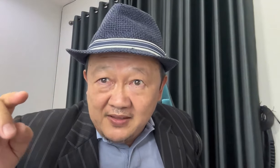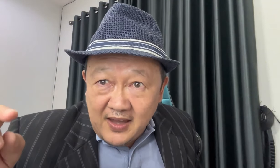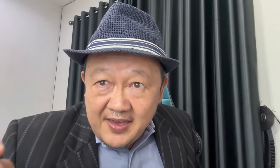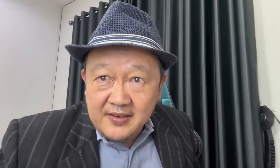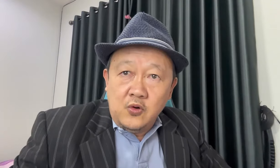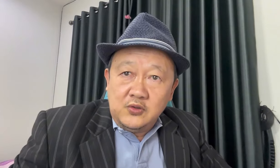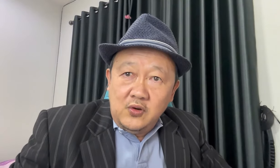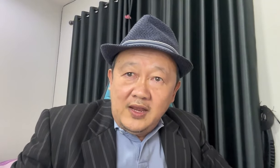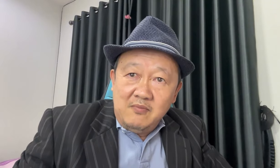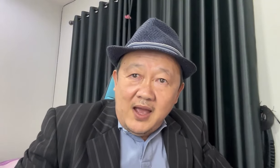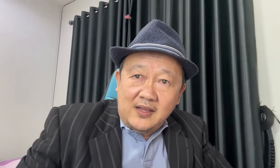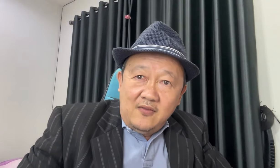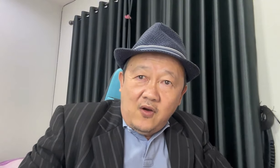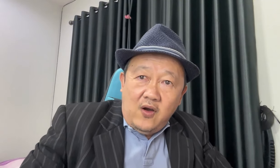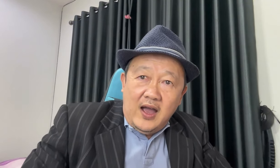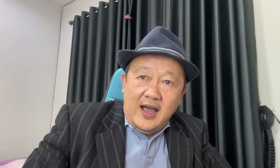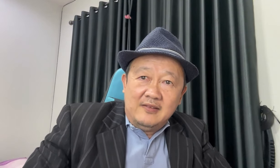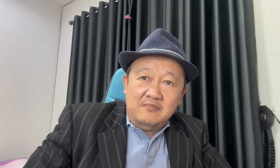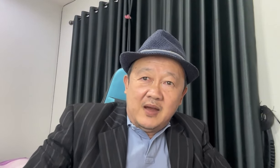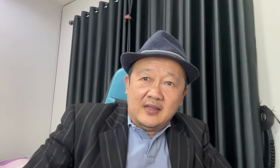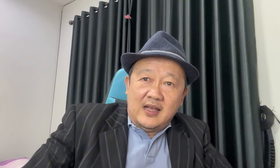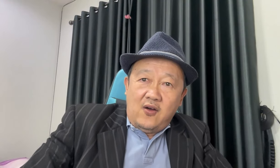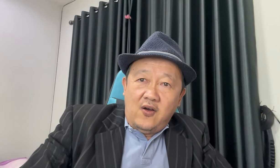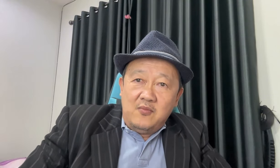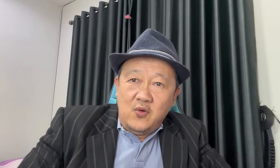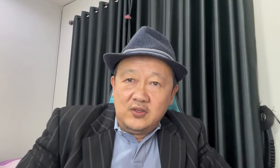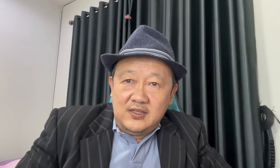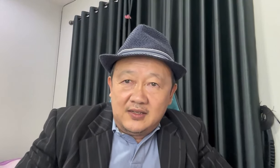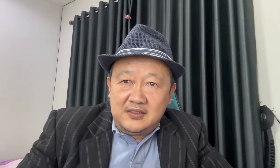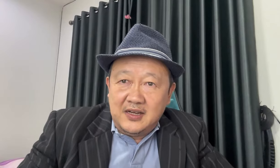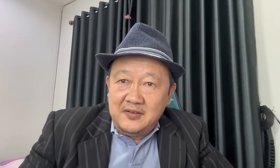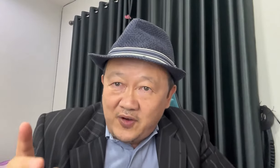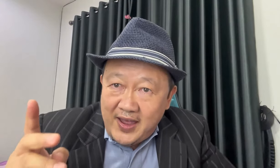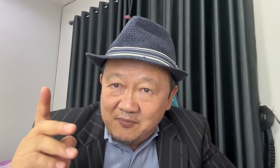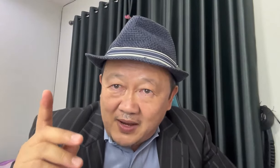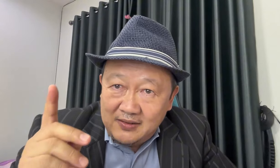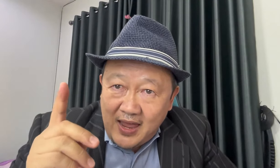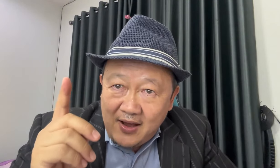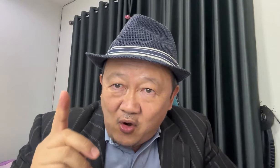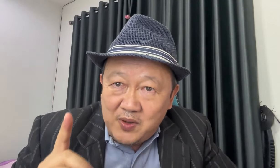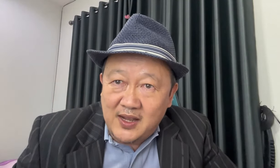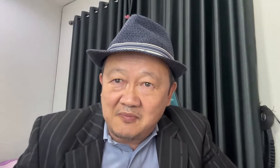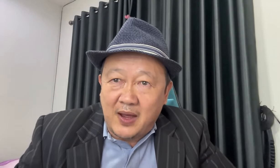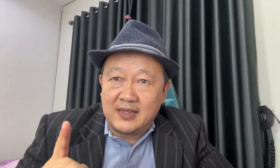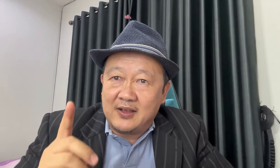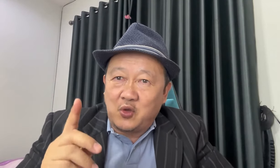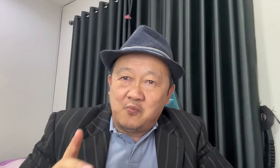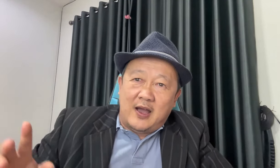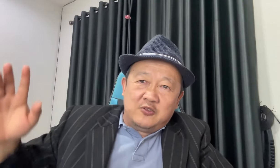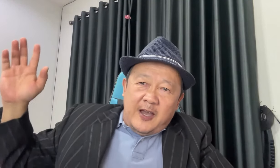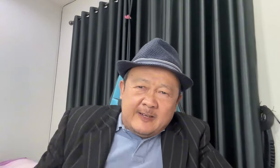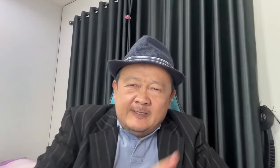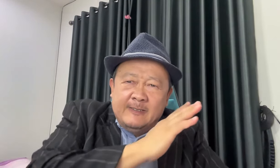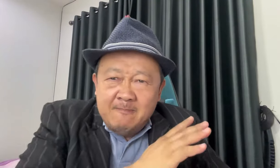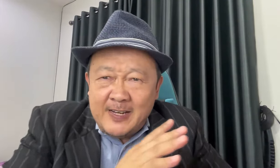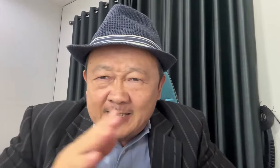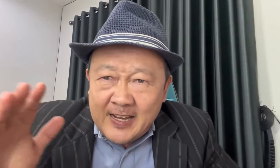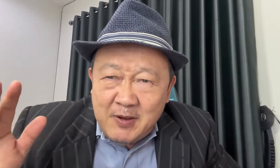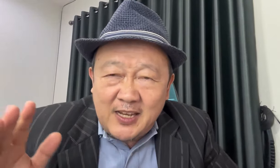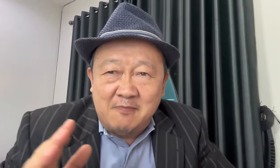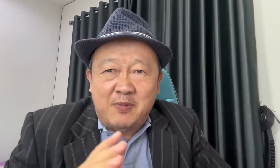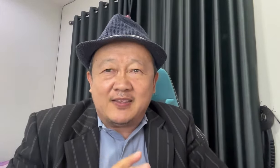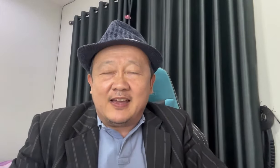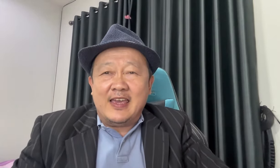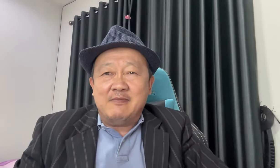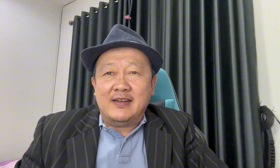เห็นเป็นใจคุณจุรินทร์มาทั้งโวหารมาทั้งข้อมูลเชือดเฉือนแฟนพันธุแท้ของประชาธิปัตย์นี่ตกเข่าชาตอึงไม่ได้